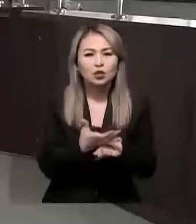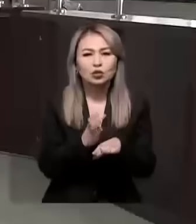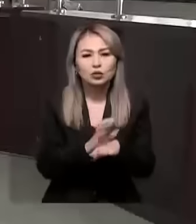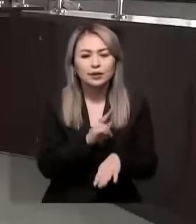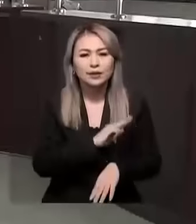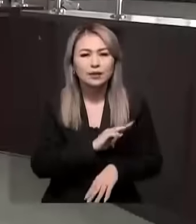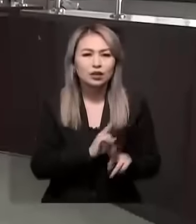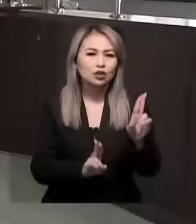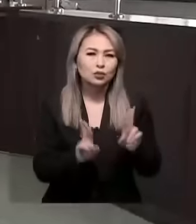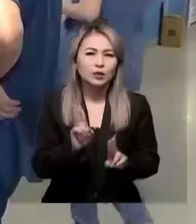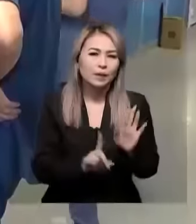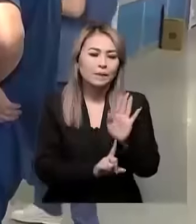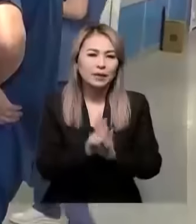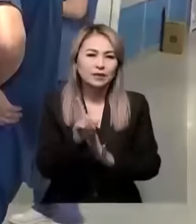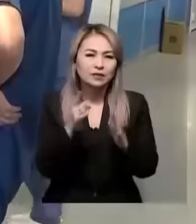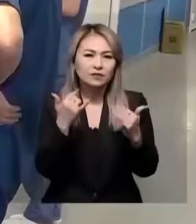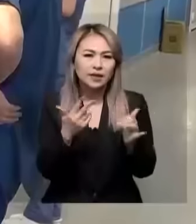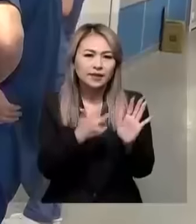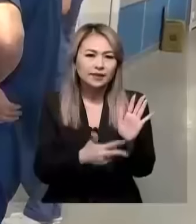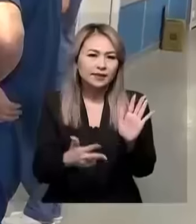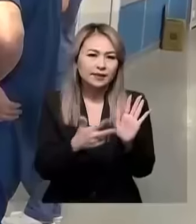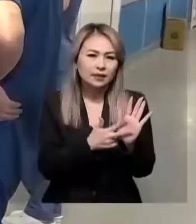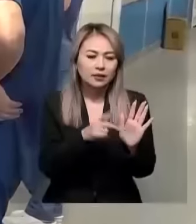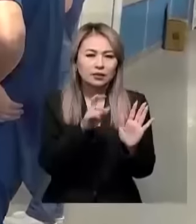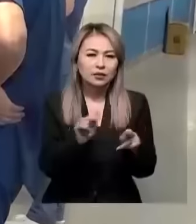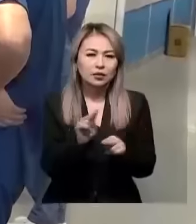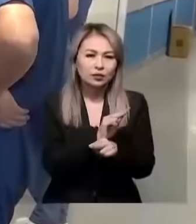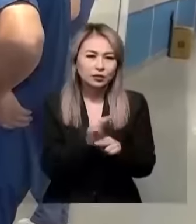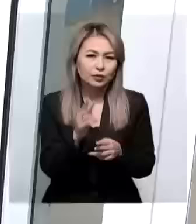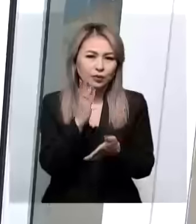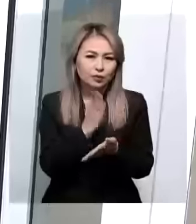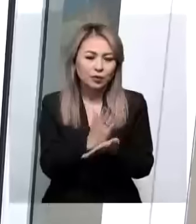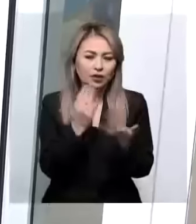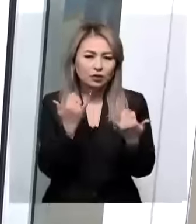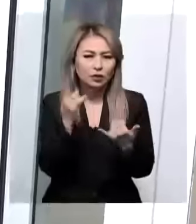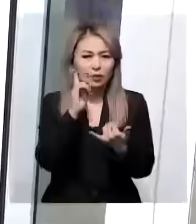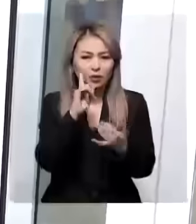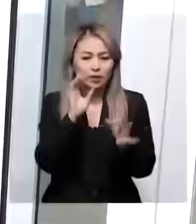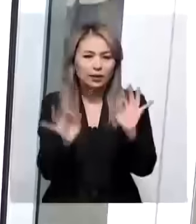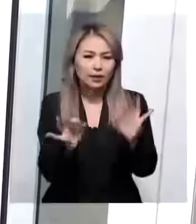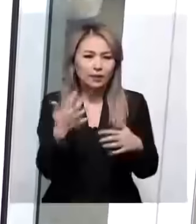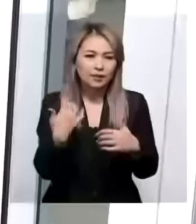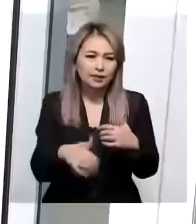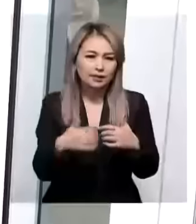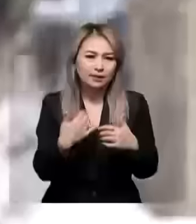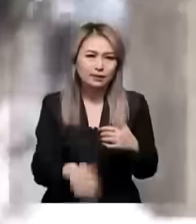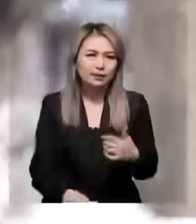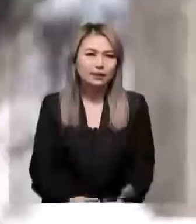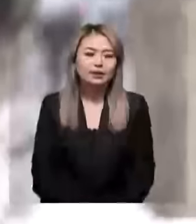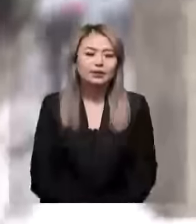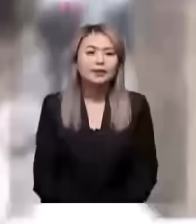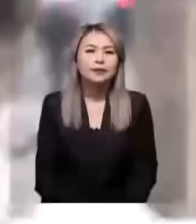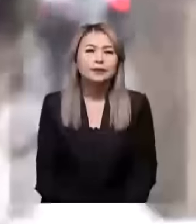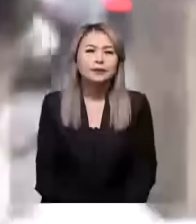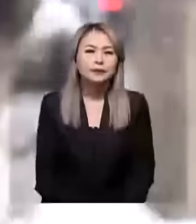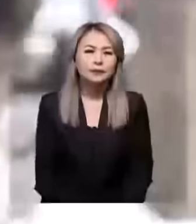жұмыс режиміне көшті. Онда қазір 88 сырқат ем қабылдап жатыр. Олардың жағдайы орташа бір қалыпты дейді дәрігерлер.